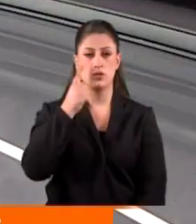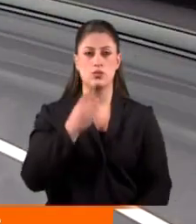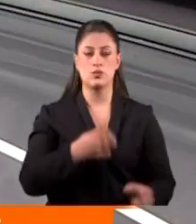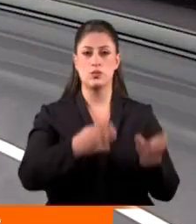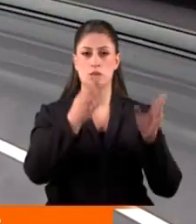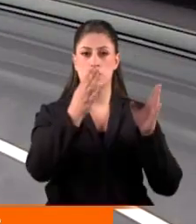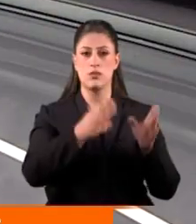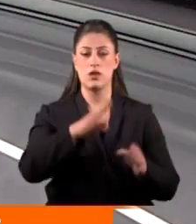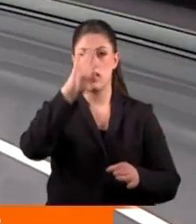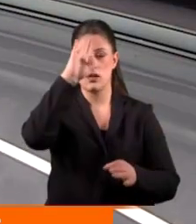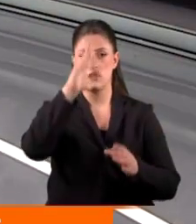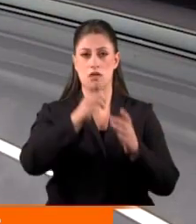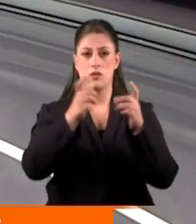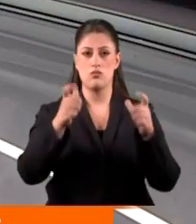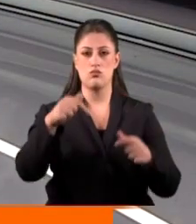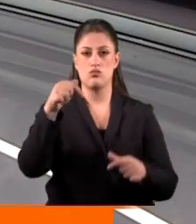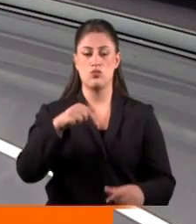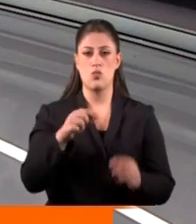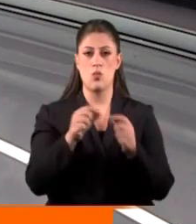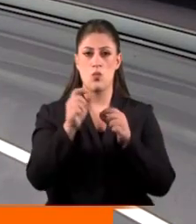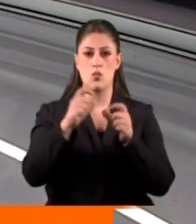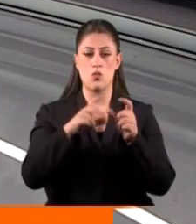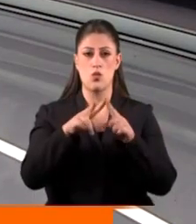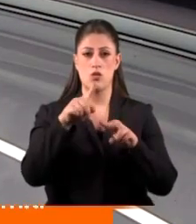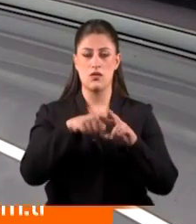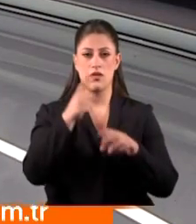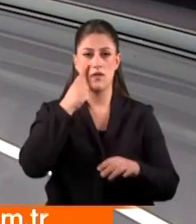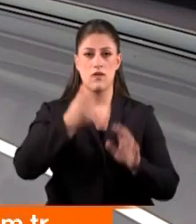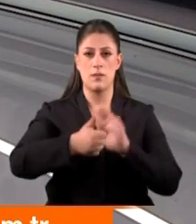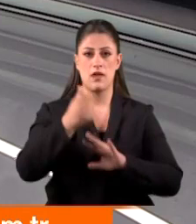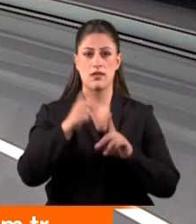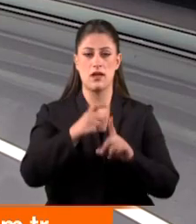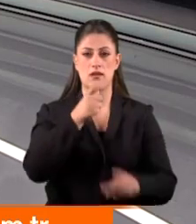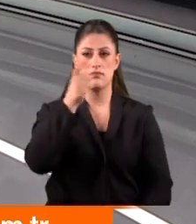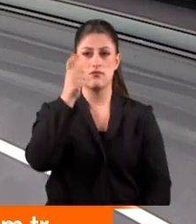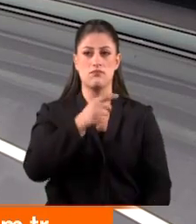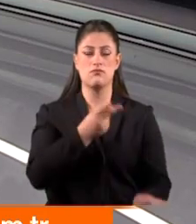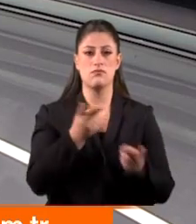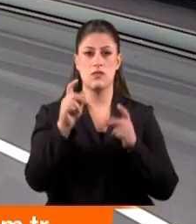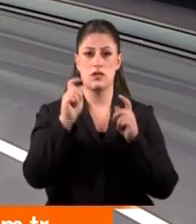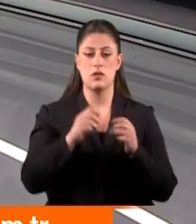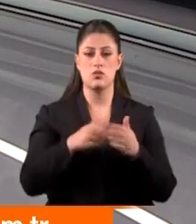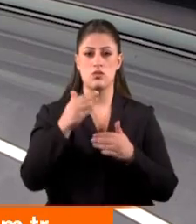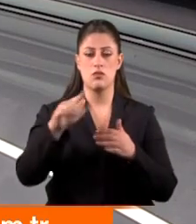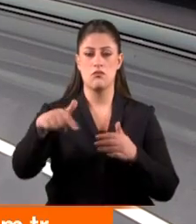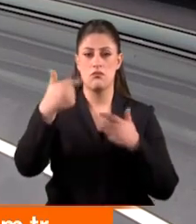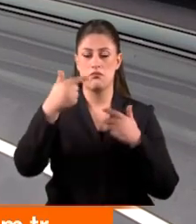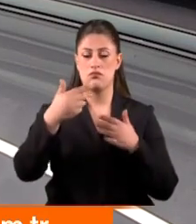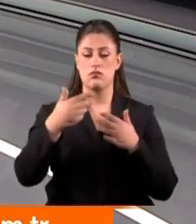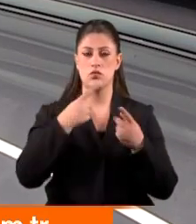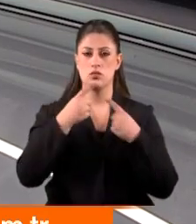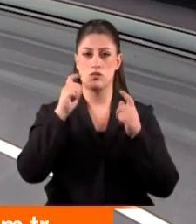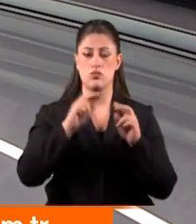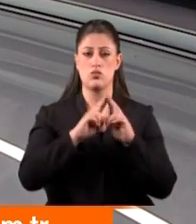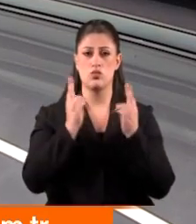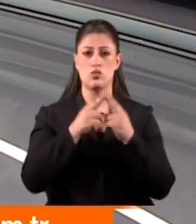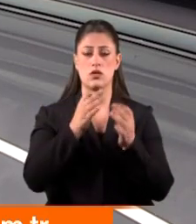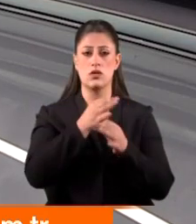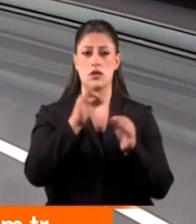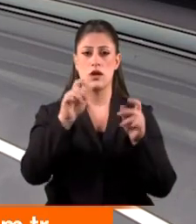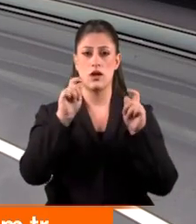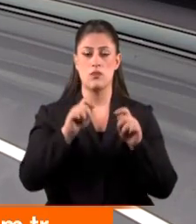Cumhurbaşkanı Erdoğan İstanbul'daydı bugün. Bosna Hersek Devlet Başkanı Denis Bečirović ağırladı. Ardından kameraların karşısına geçti. Dünyaya